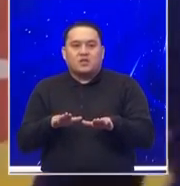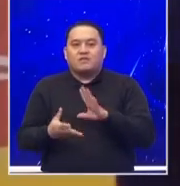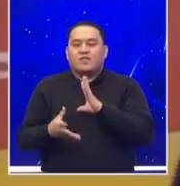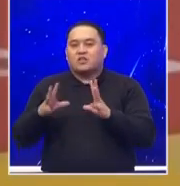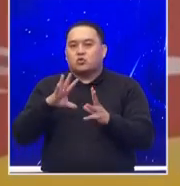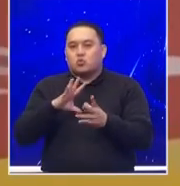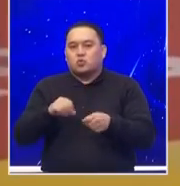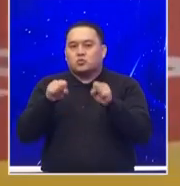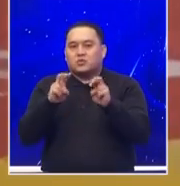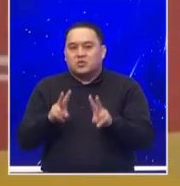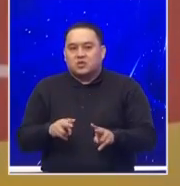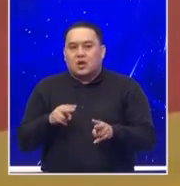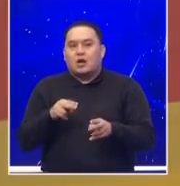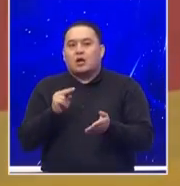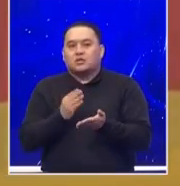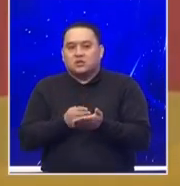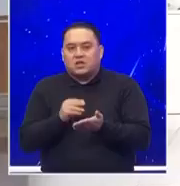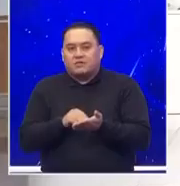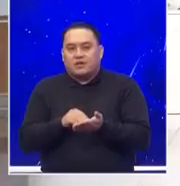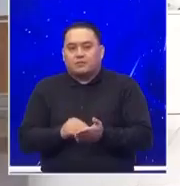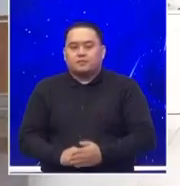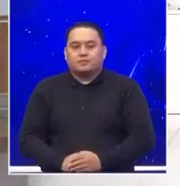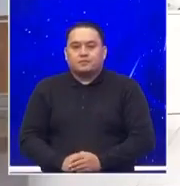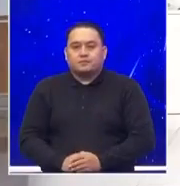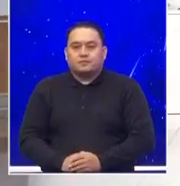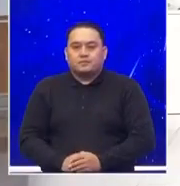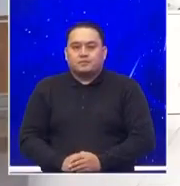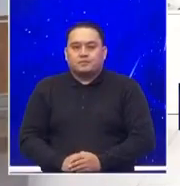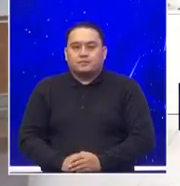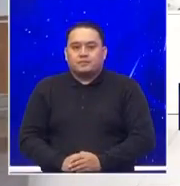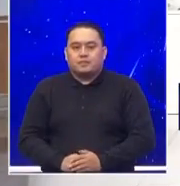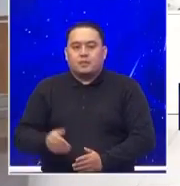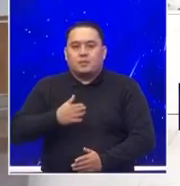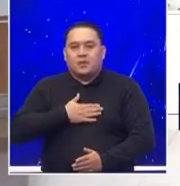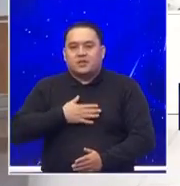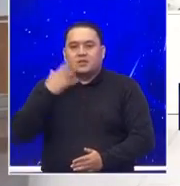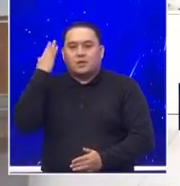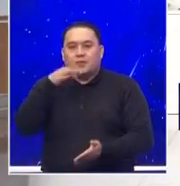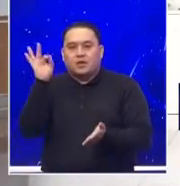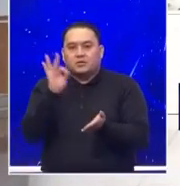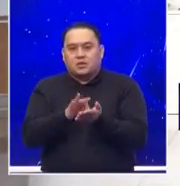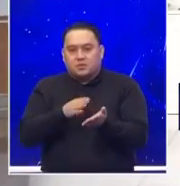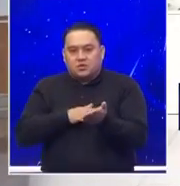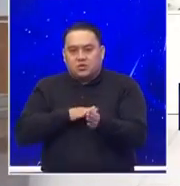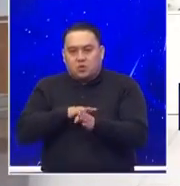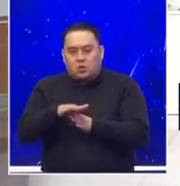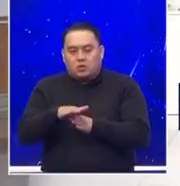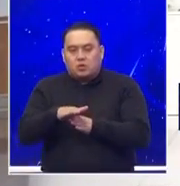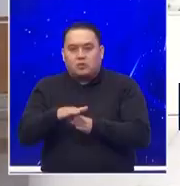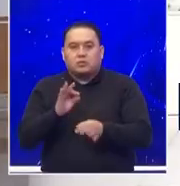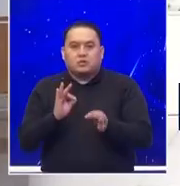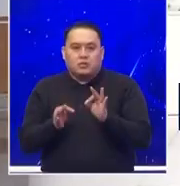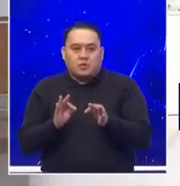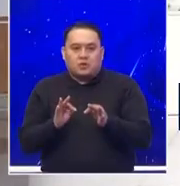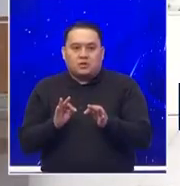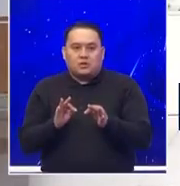нәтижесін мамандар жақсыға бағалап отыр. Өз ойлаған мақсатымызға жеттік, балалар көңілден шықты.